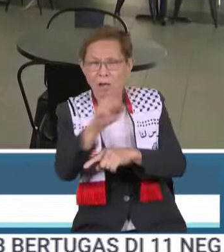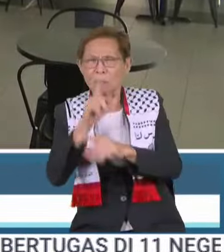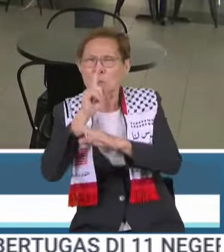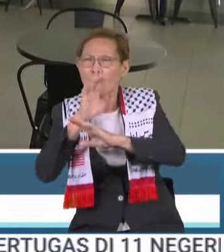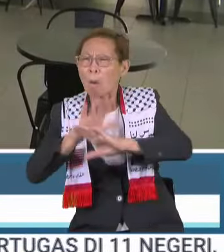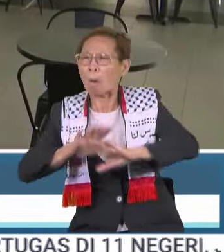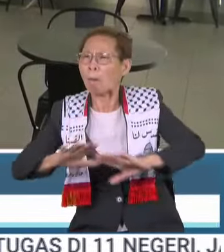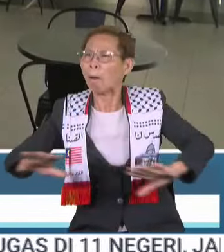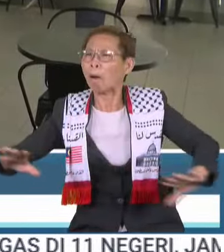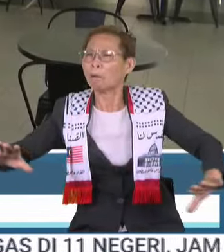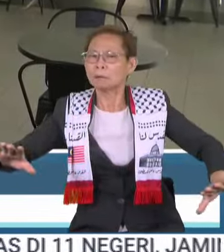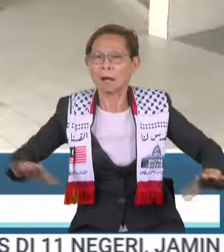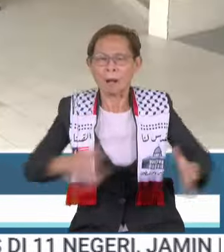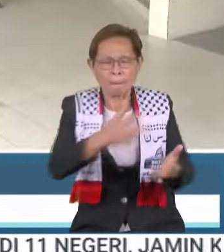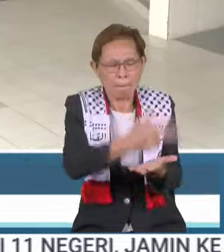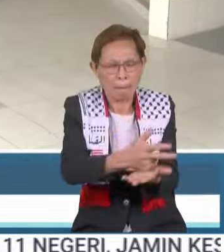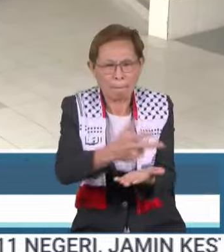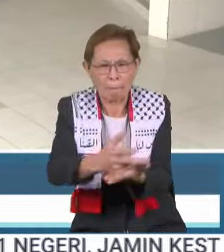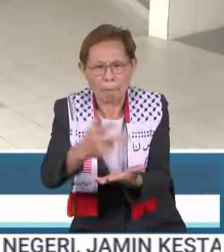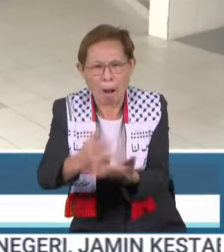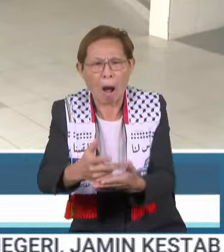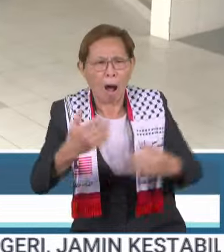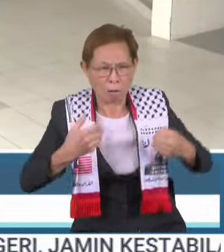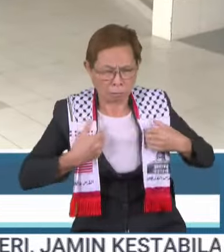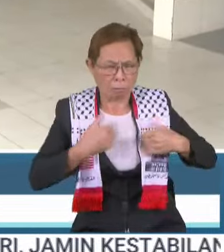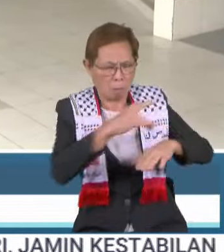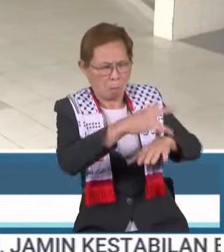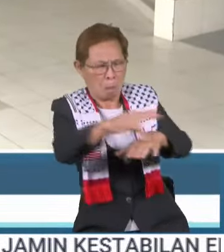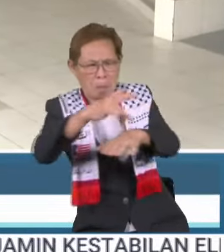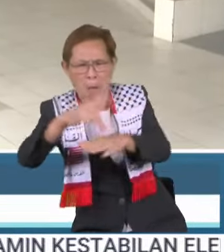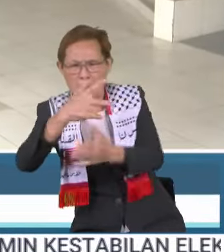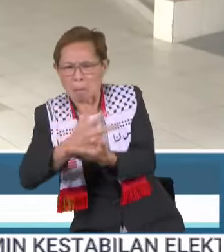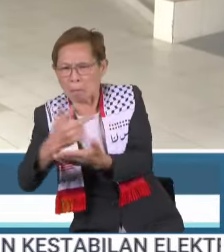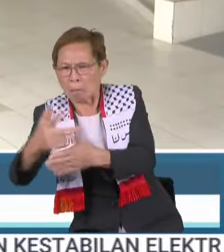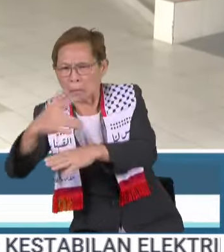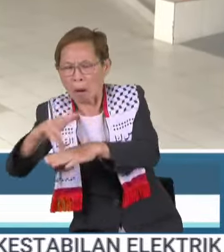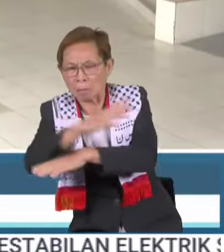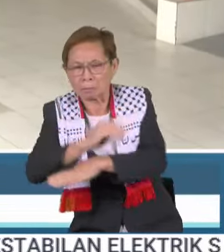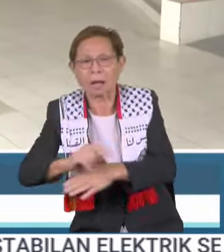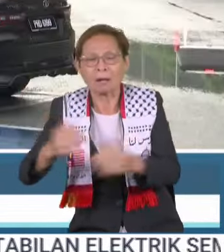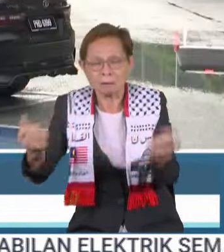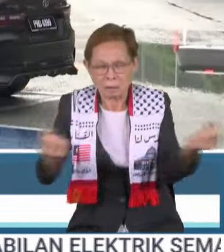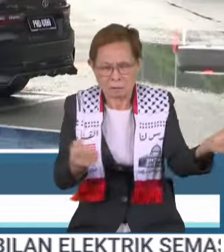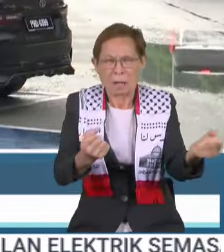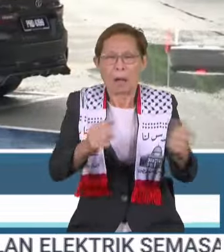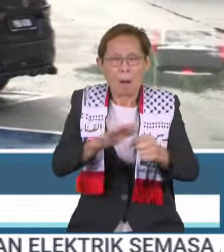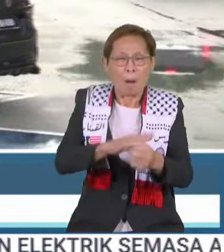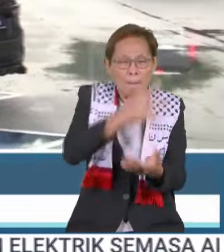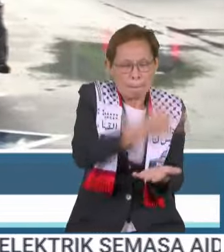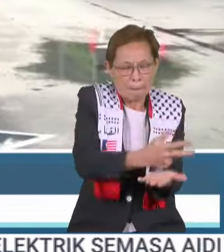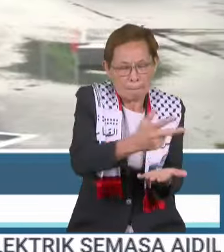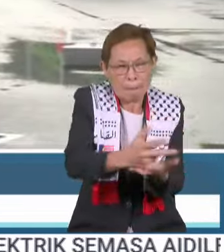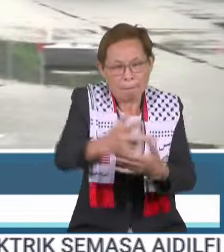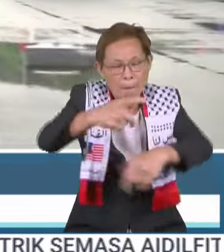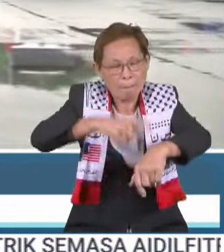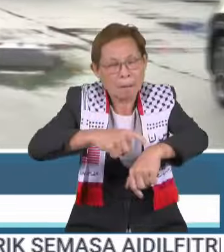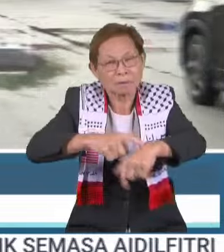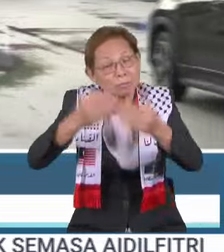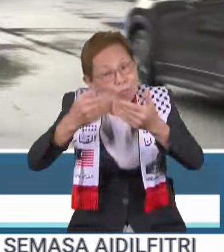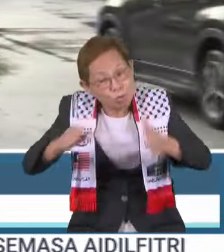lengang dan lot-lot parkir juga masih banyak yang kosong dan dipercayai kenderaan akan mulai penuh di lot-lot parkir di saat